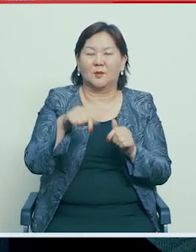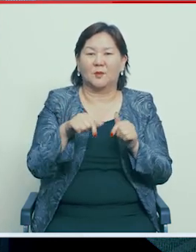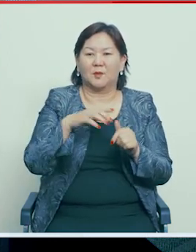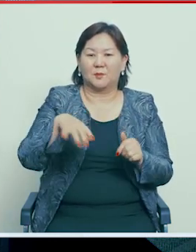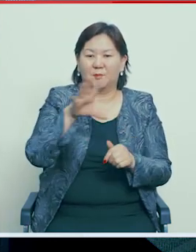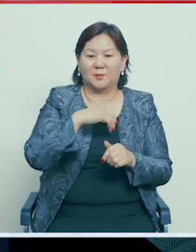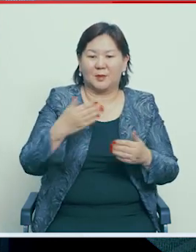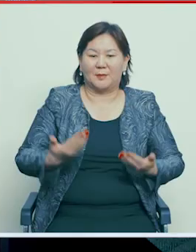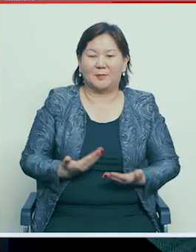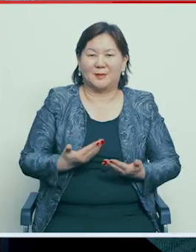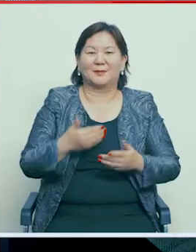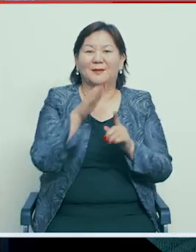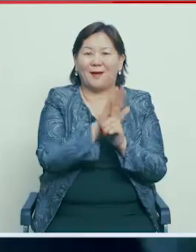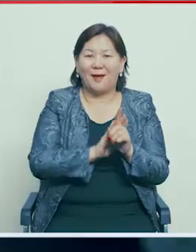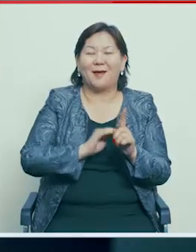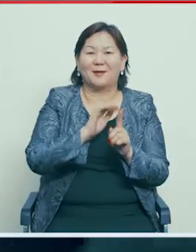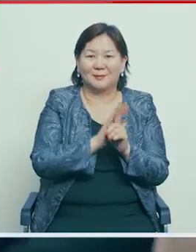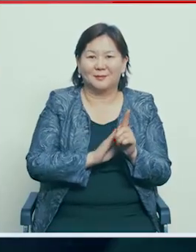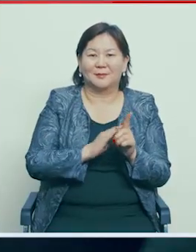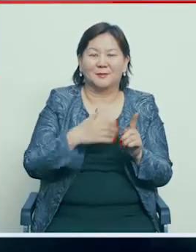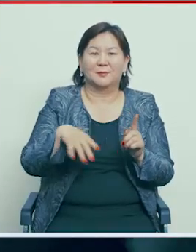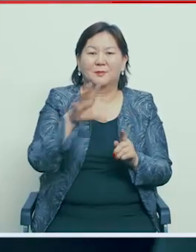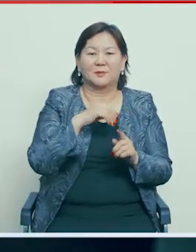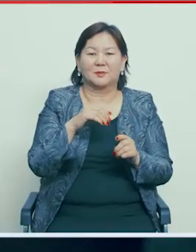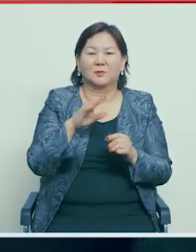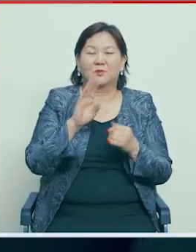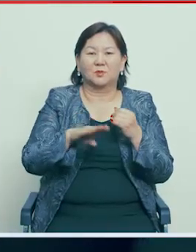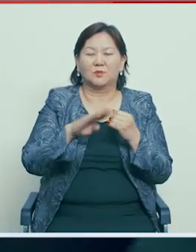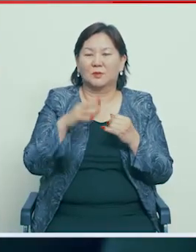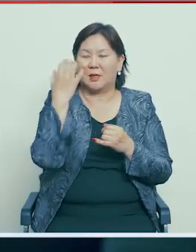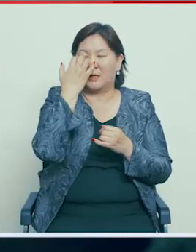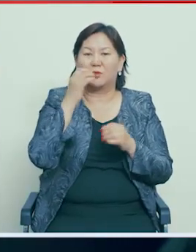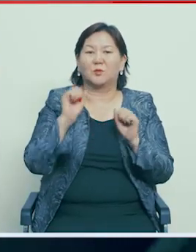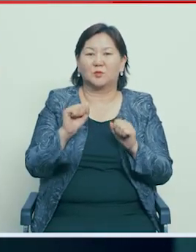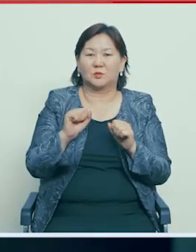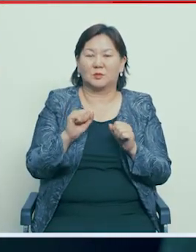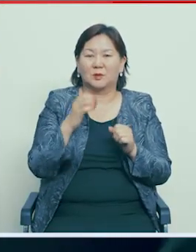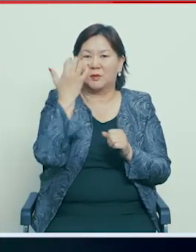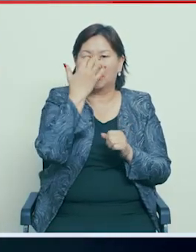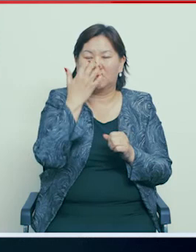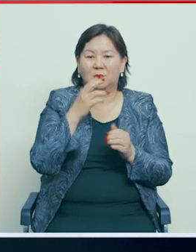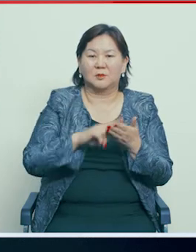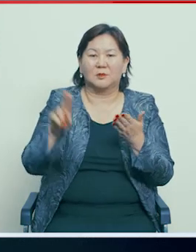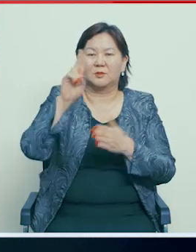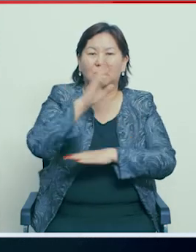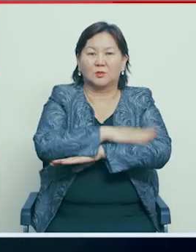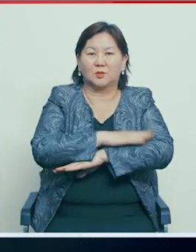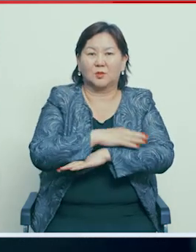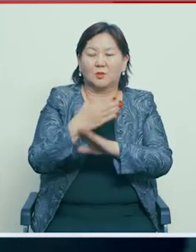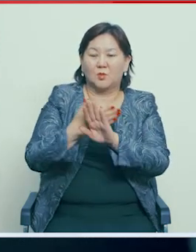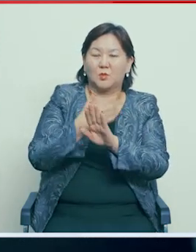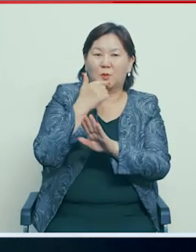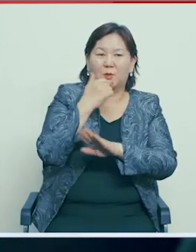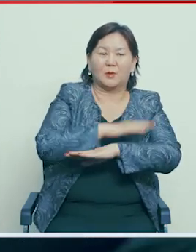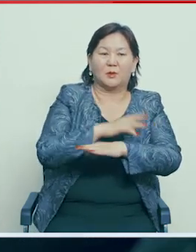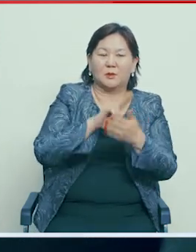нар амьдралыг хайрладаг. Бид нар бусдаа одоо би сүүлд хараг болсон л да. За хараг болохоос өмнө би их сургуульд оюутан байсан хөдөө сургуульд. За